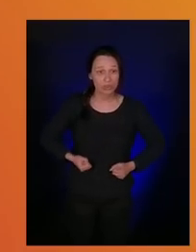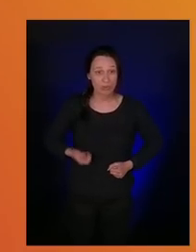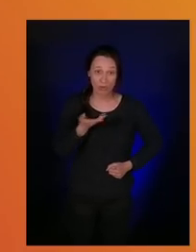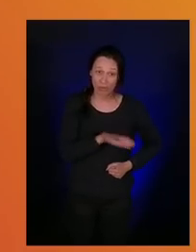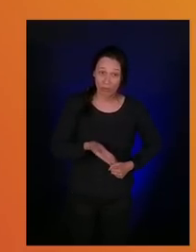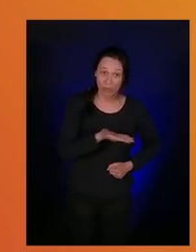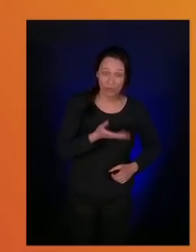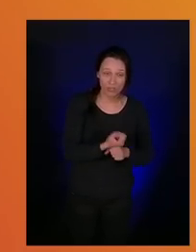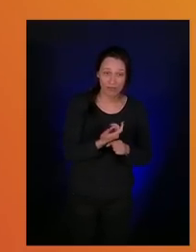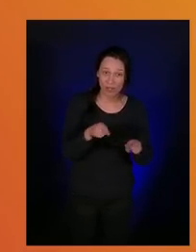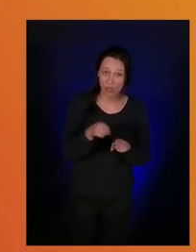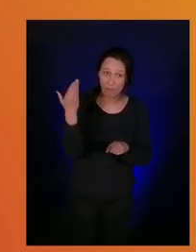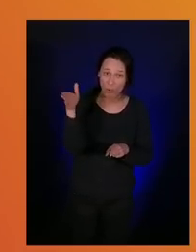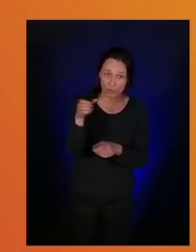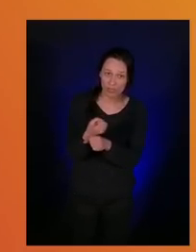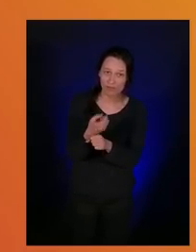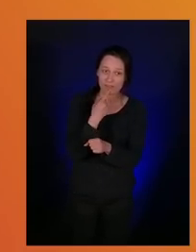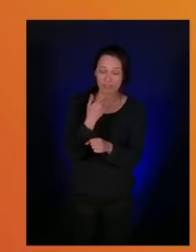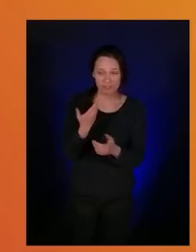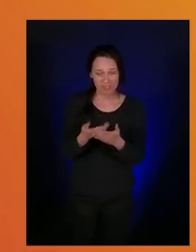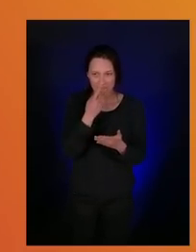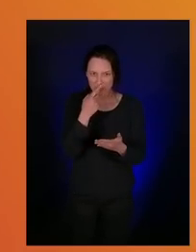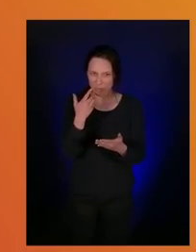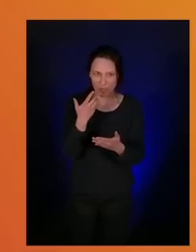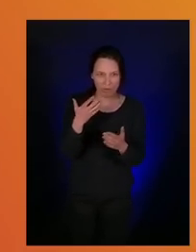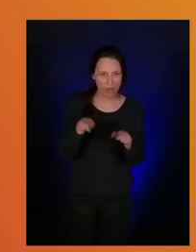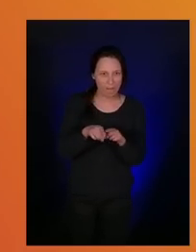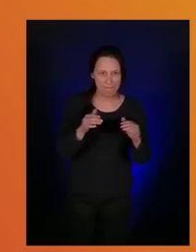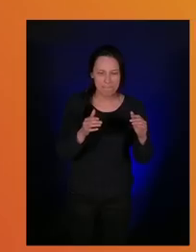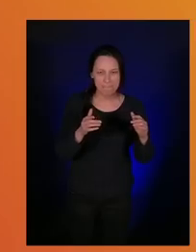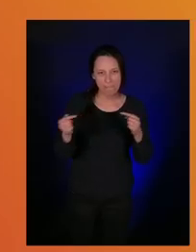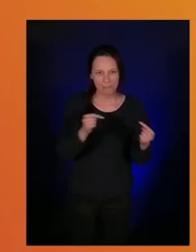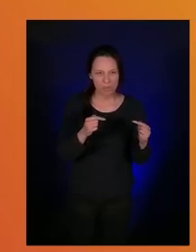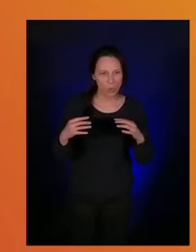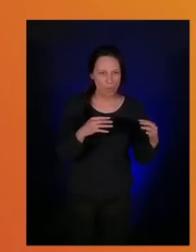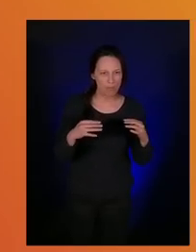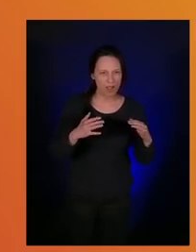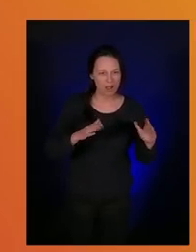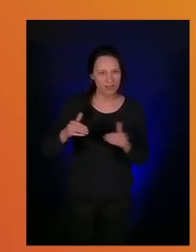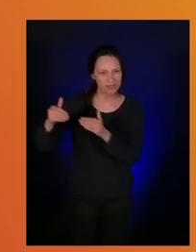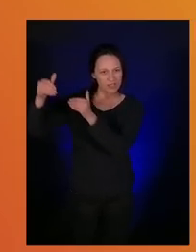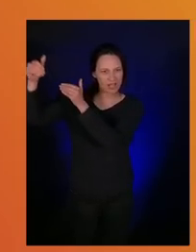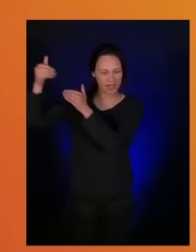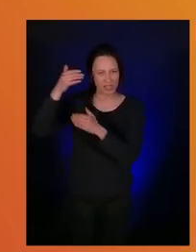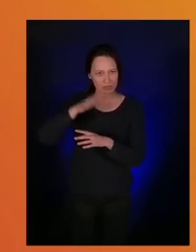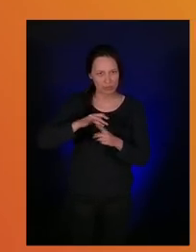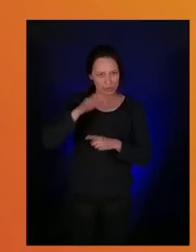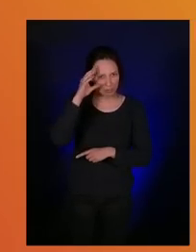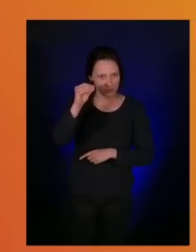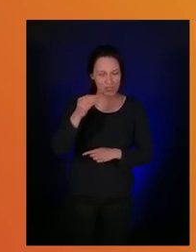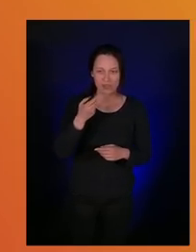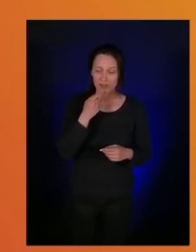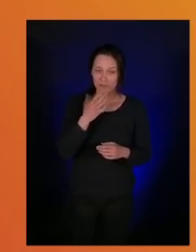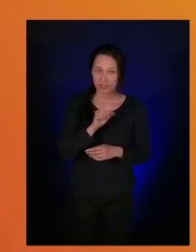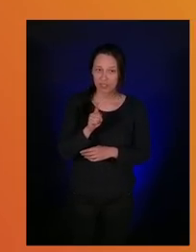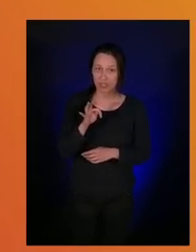autres. Et donc du coup, c'est un enjeu de classe, de masse que la CGT doit vraiment investir pour pouvoir